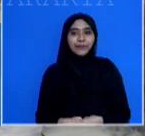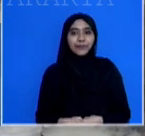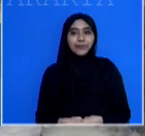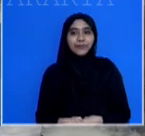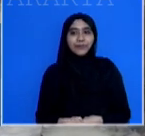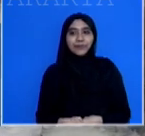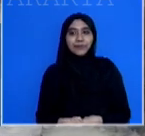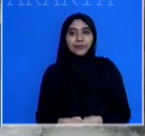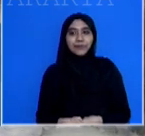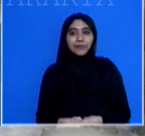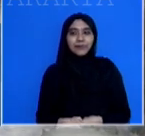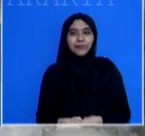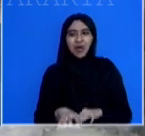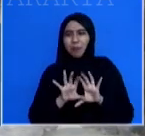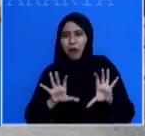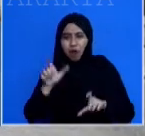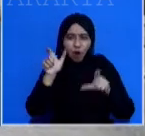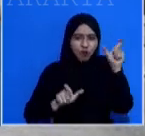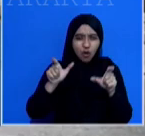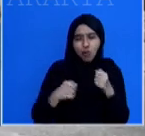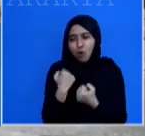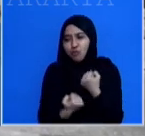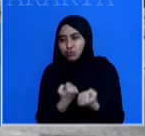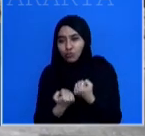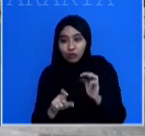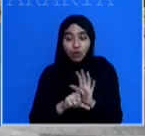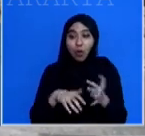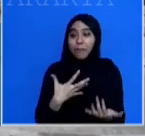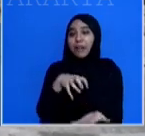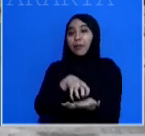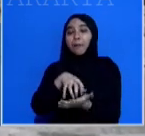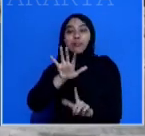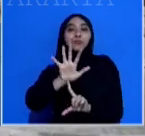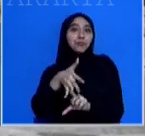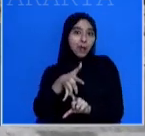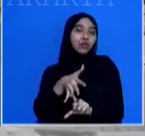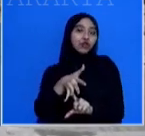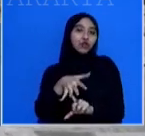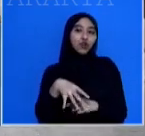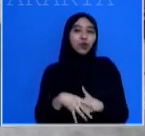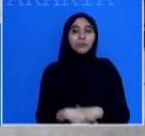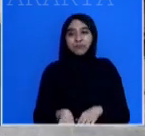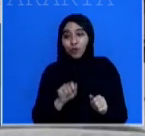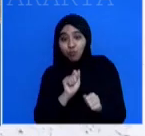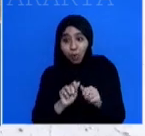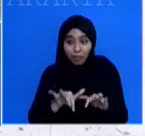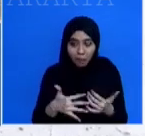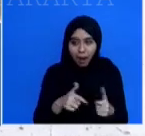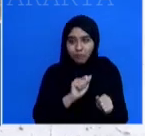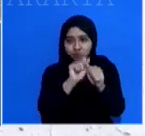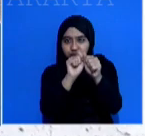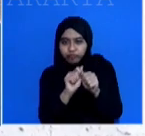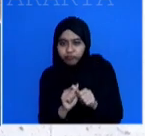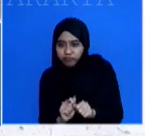Wekdal saat menika pengrajin ing wewengkon Kabupaten Bantul sampun wiwit kumrekah malih usaha kerajinan ingkang dipun lampahi ugi